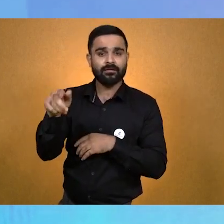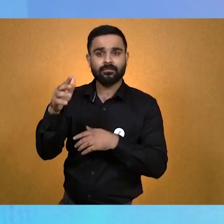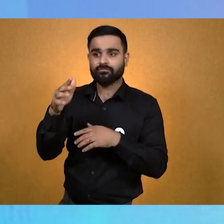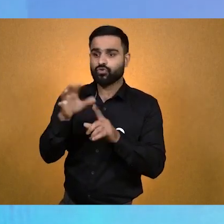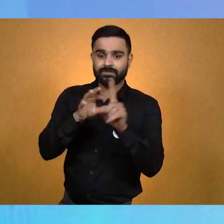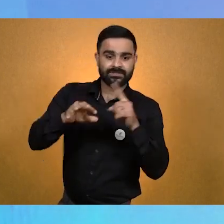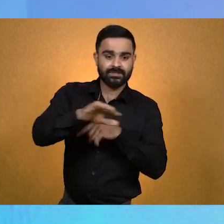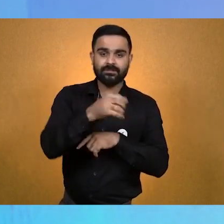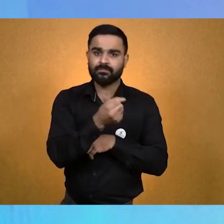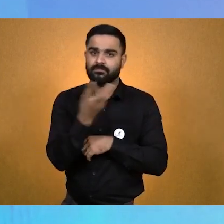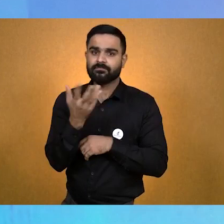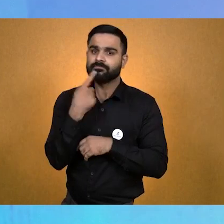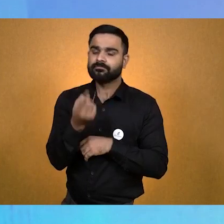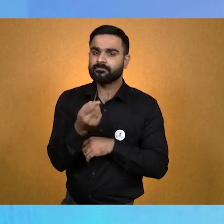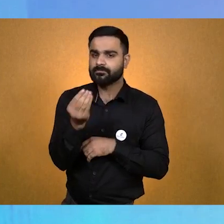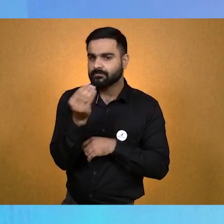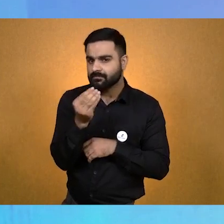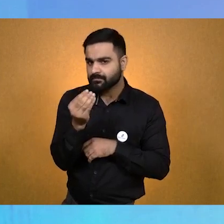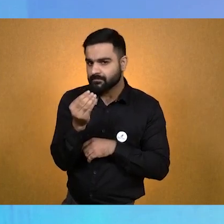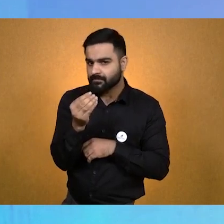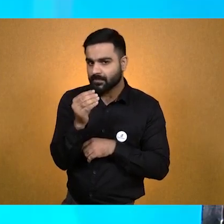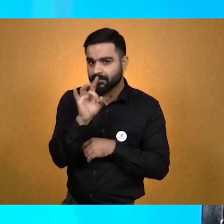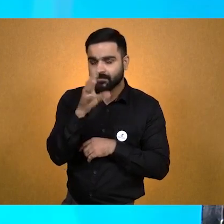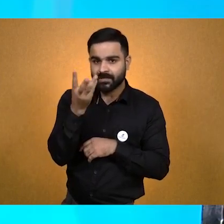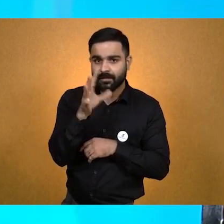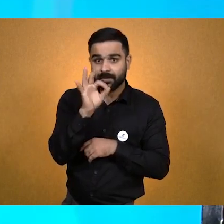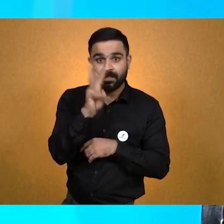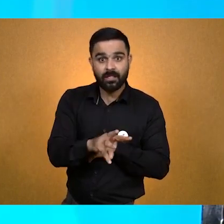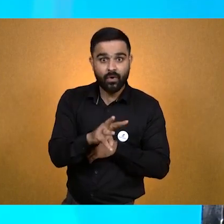इन द डिस्ट्रिक्ट? ही सेड, अप्रॉक्सिमेटली 50,000.